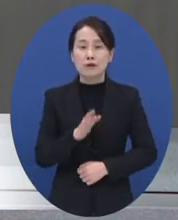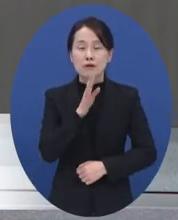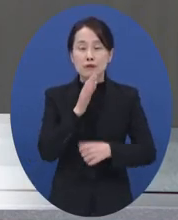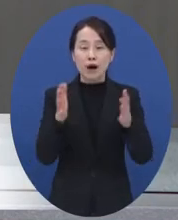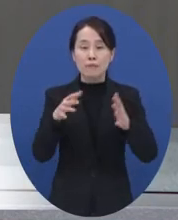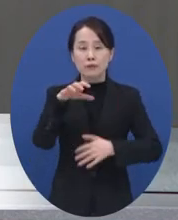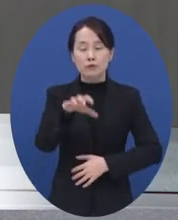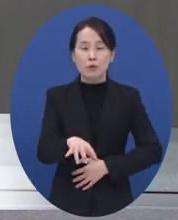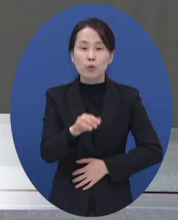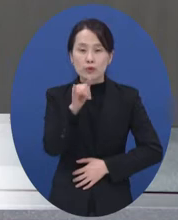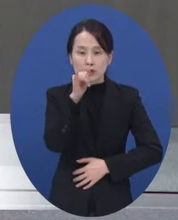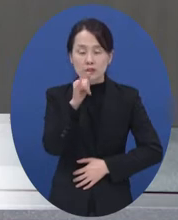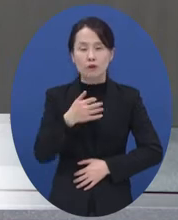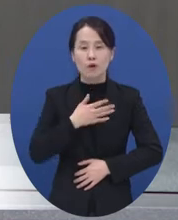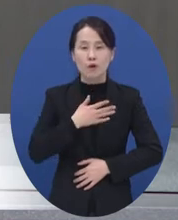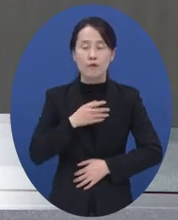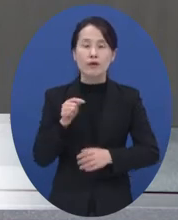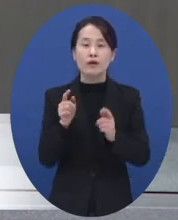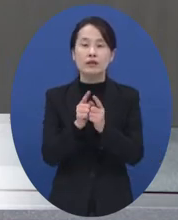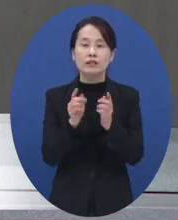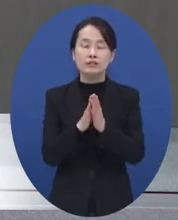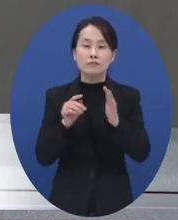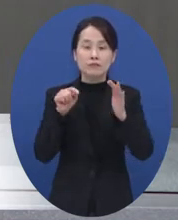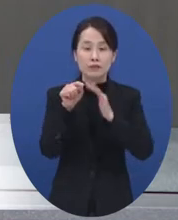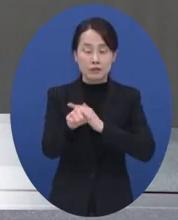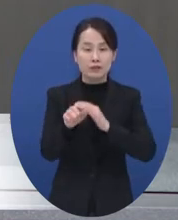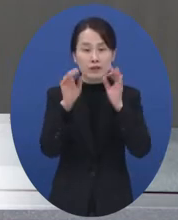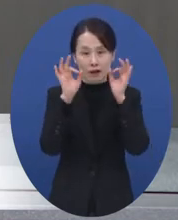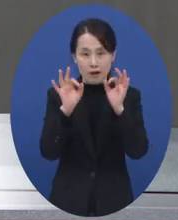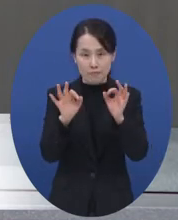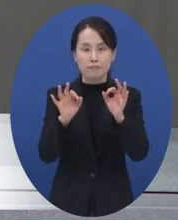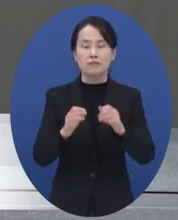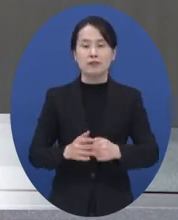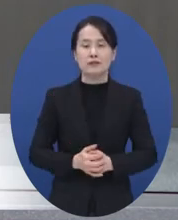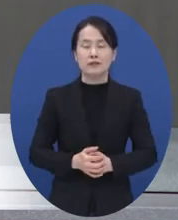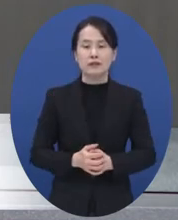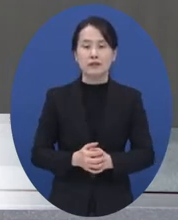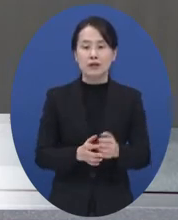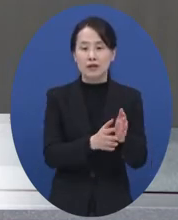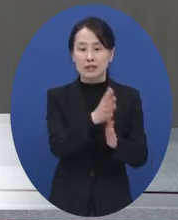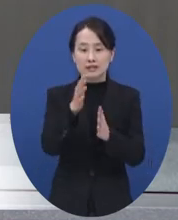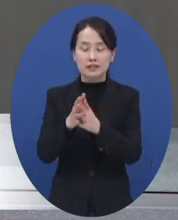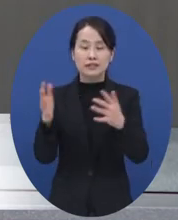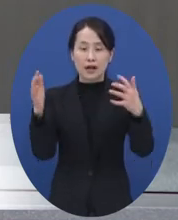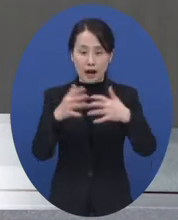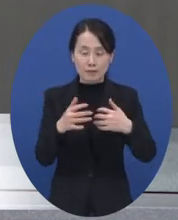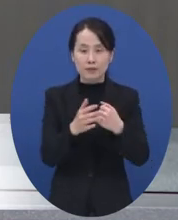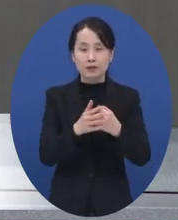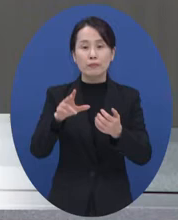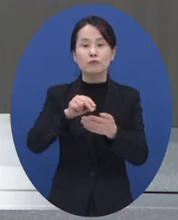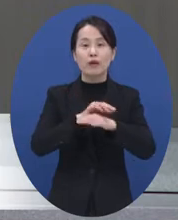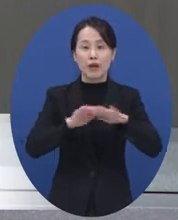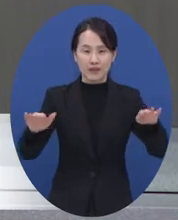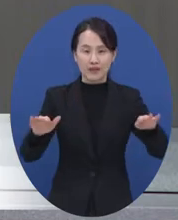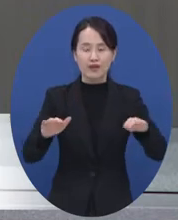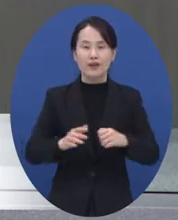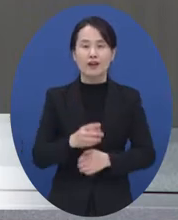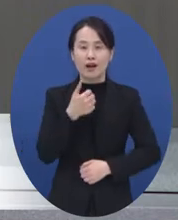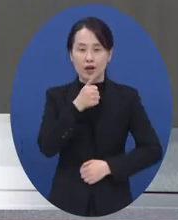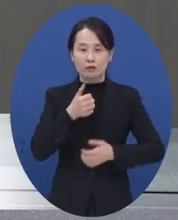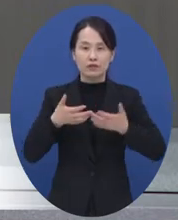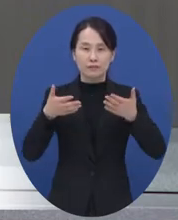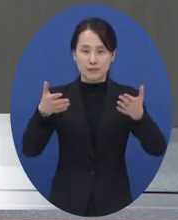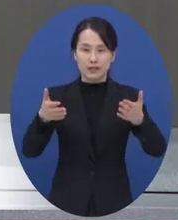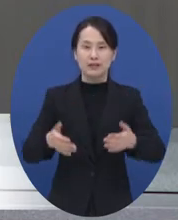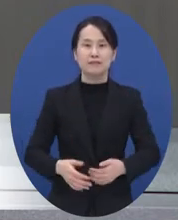단지가 있는데 관련 지자체들이 통 큰 합의를 이뤄낸 덕에 문제가 해결됐다고 합니다. 어떻게 된 일인지 제가 직접 현장으로